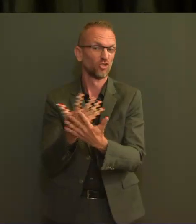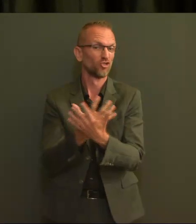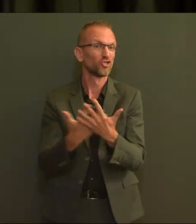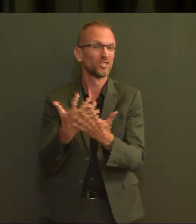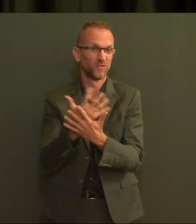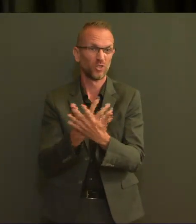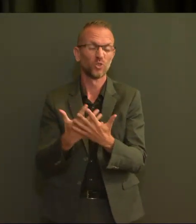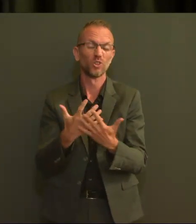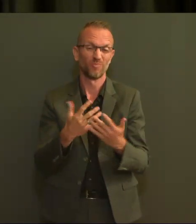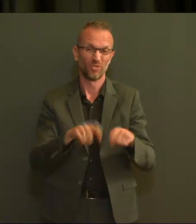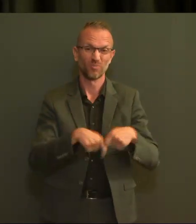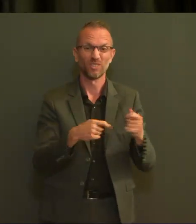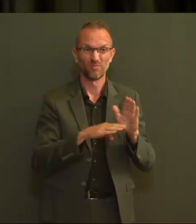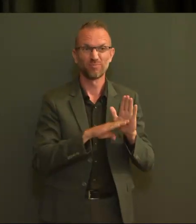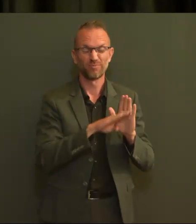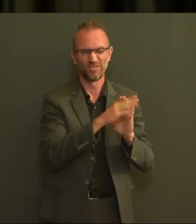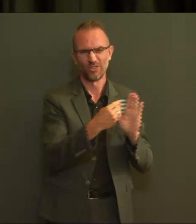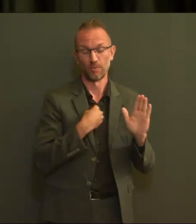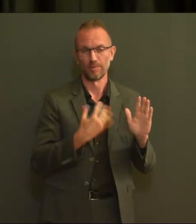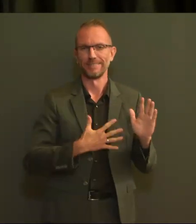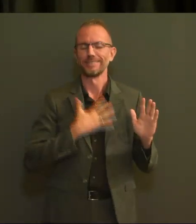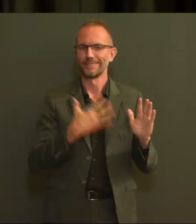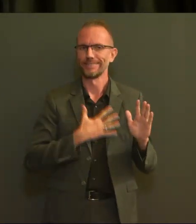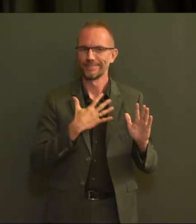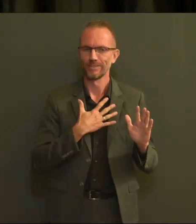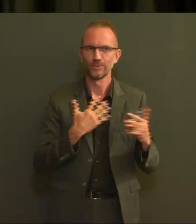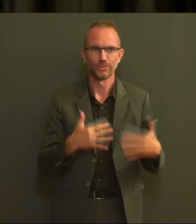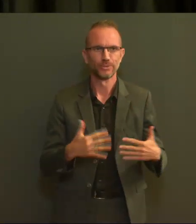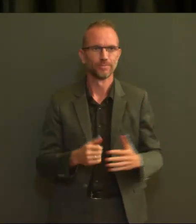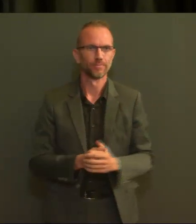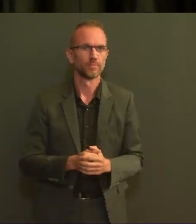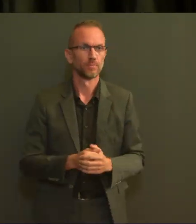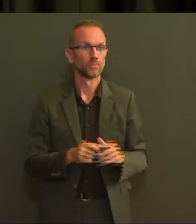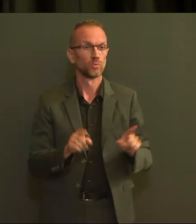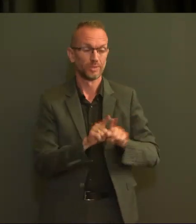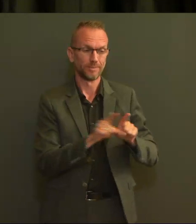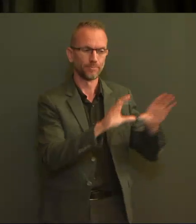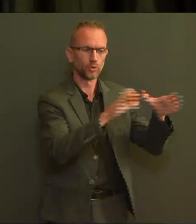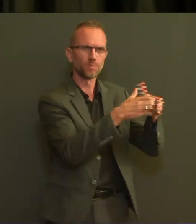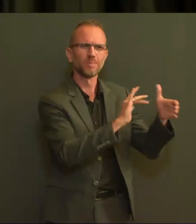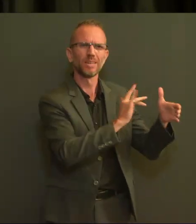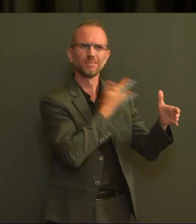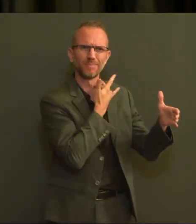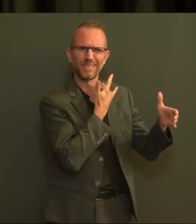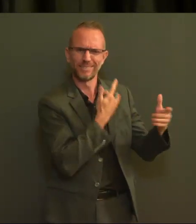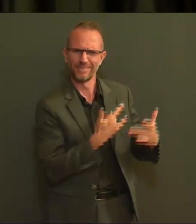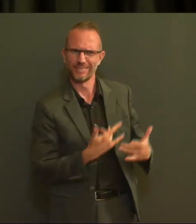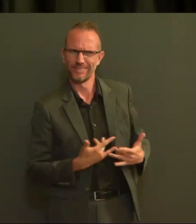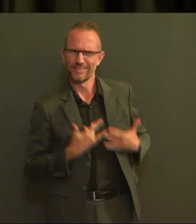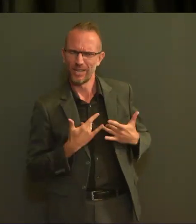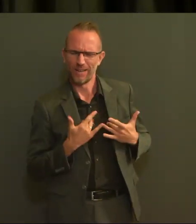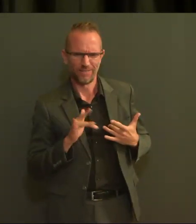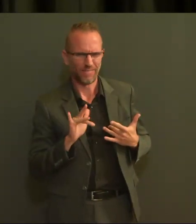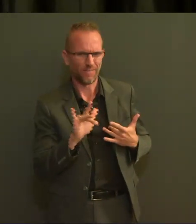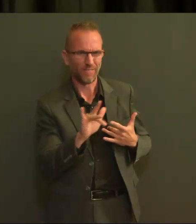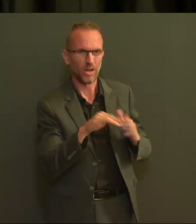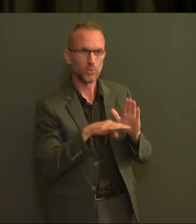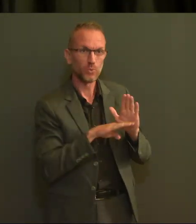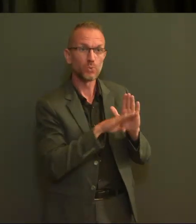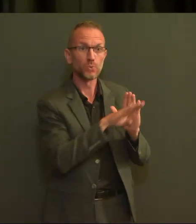moment. Les prévisions des experts ne sont pas non plus des plus prometteuses, mais contrairement aux prévisions météo, nous n'avons pas à